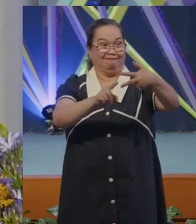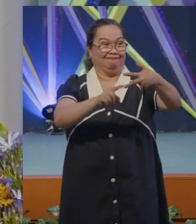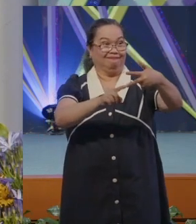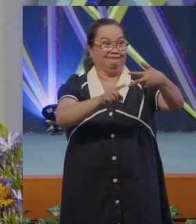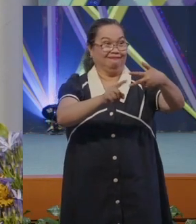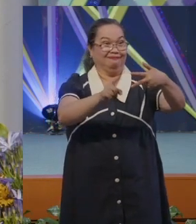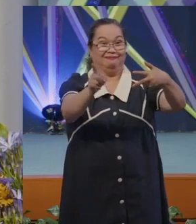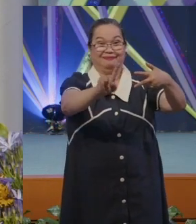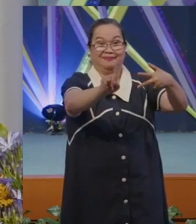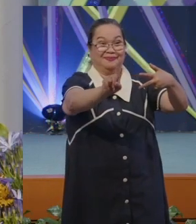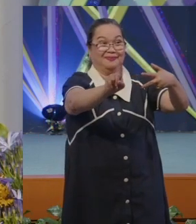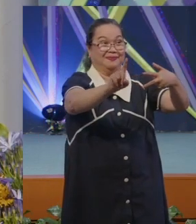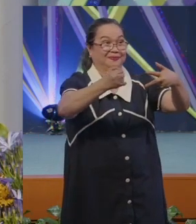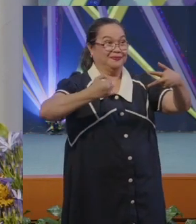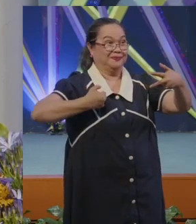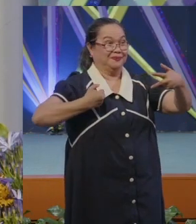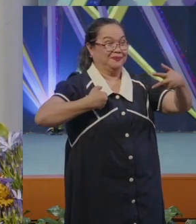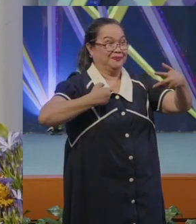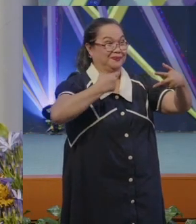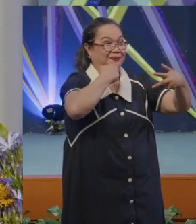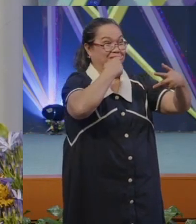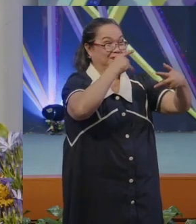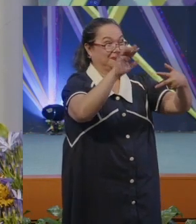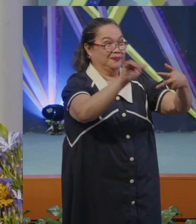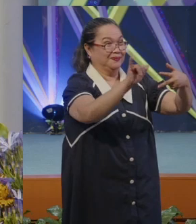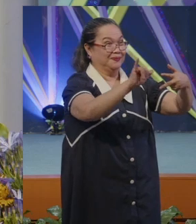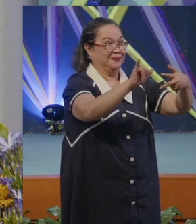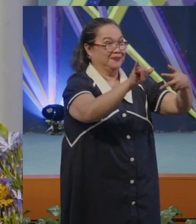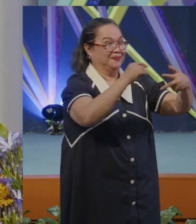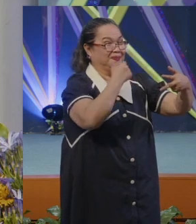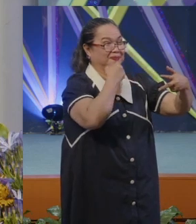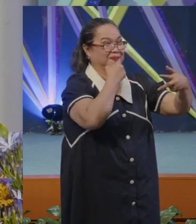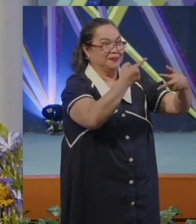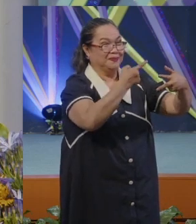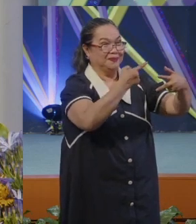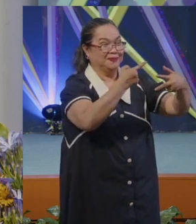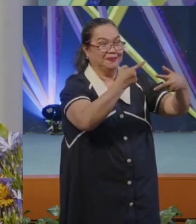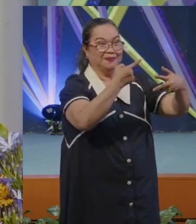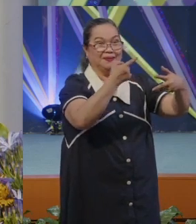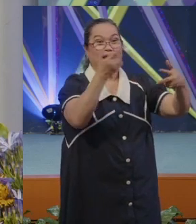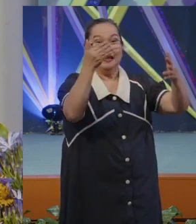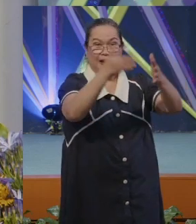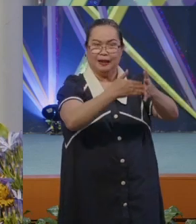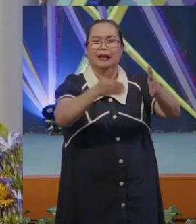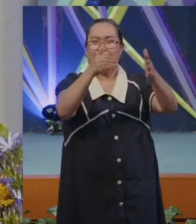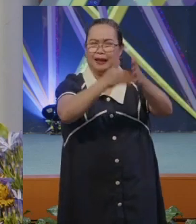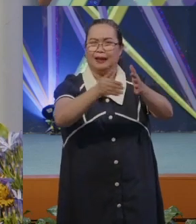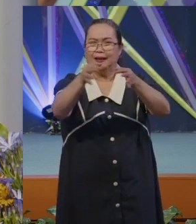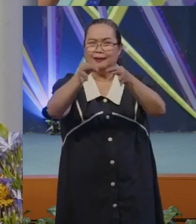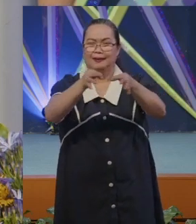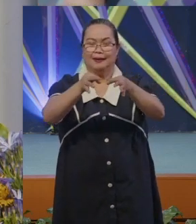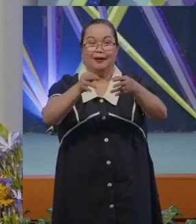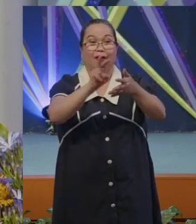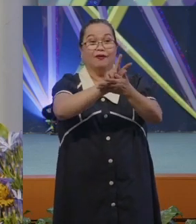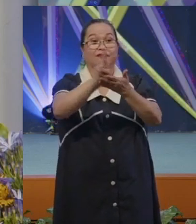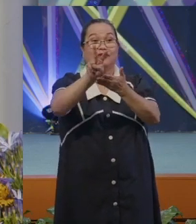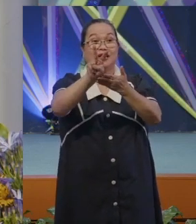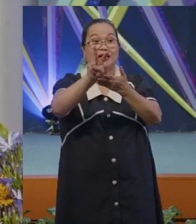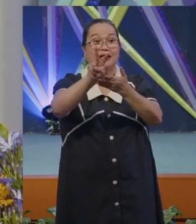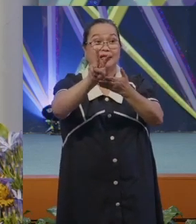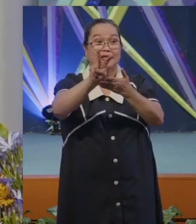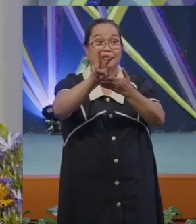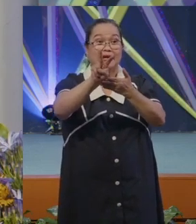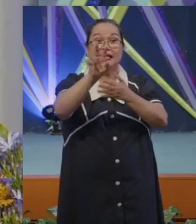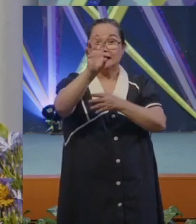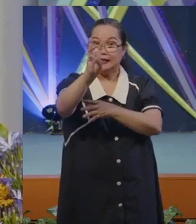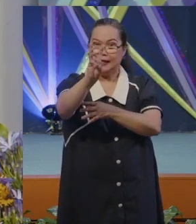Joshua. Tingnan po ninyo yung kung ilang beses niyang pinaulit-ulit ito. Verse 6, be